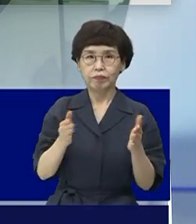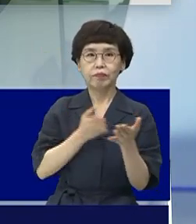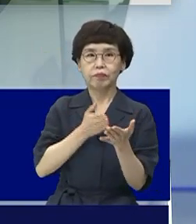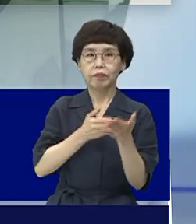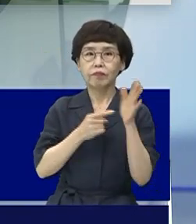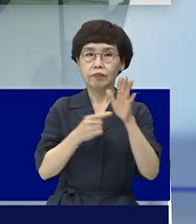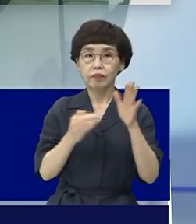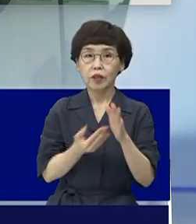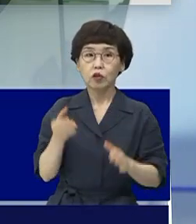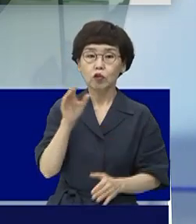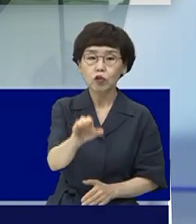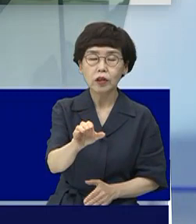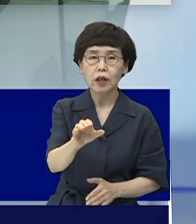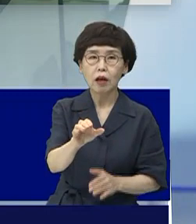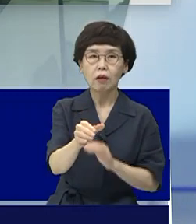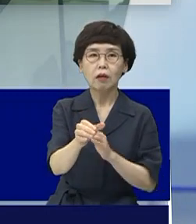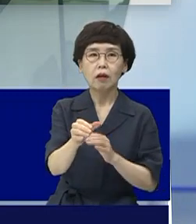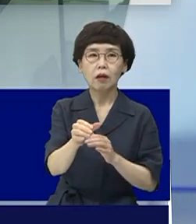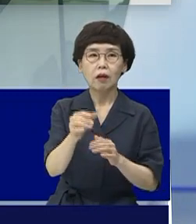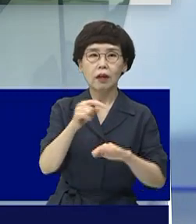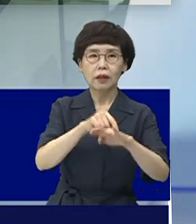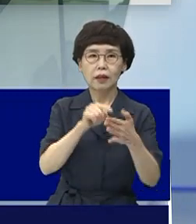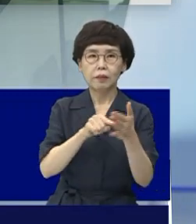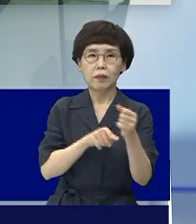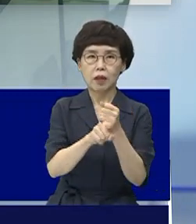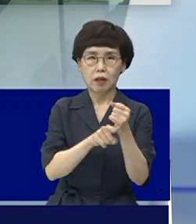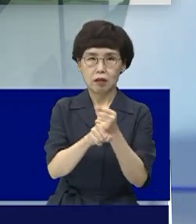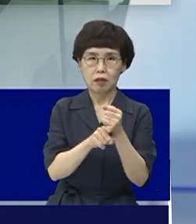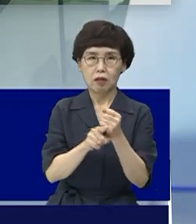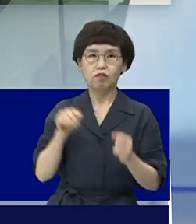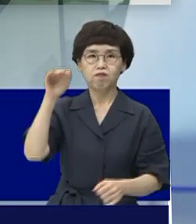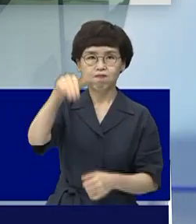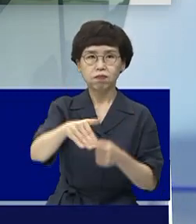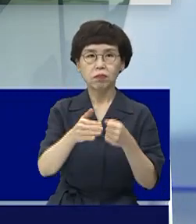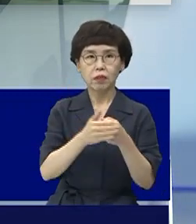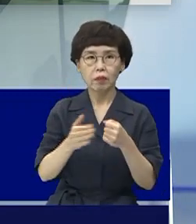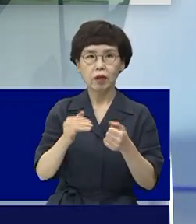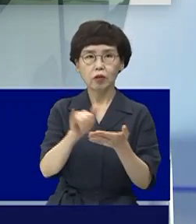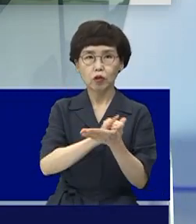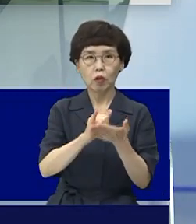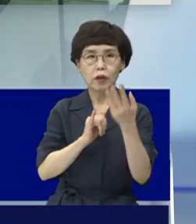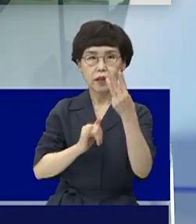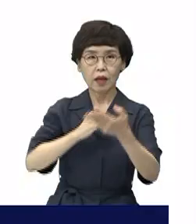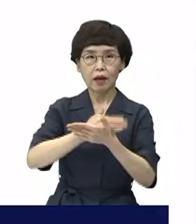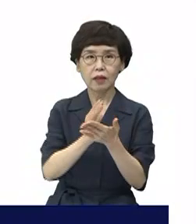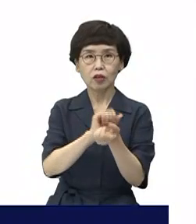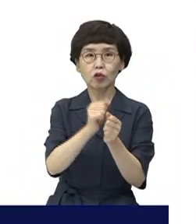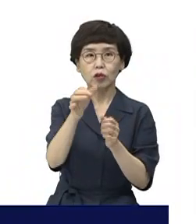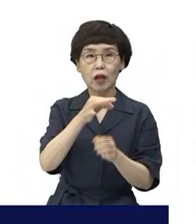투자 심리 위축으로 뉴욕 3대 지수 모두 떨어졌습니다. 김수영 기자입니다.